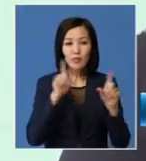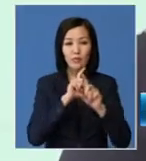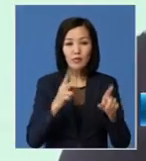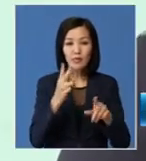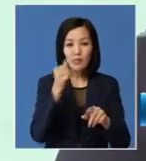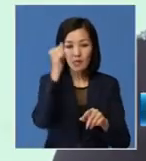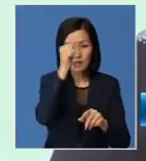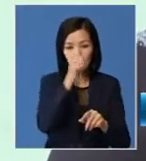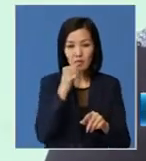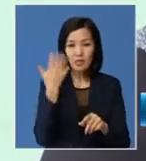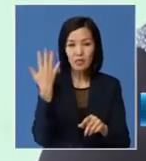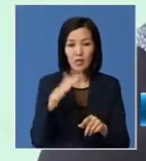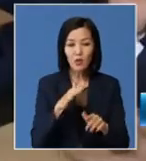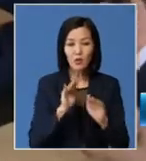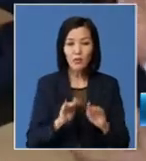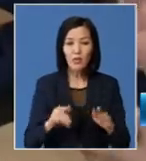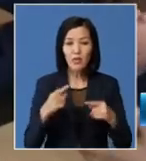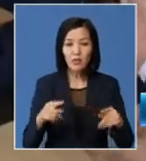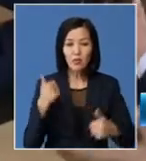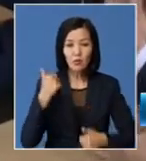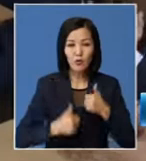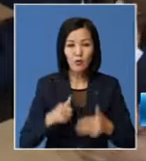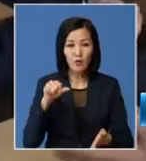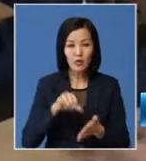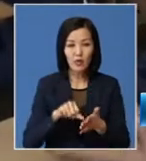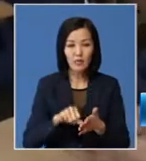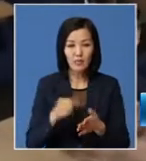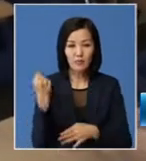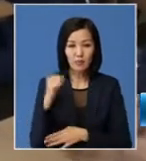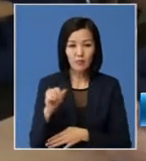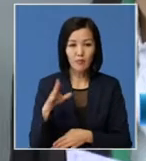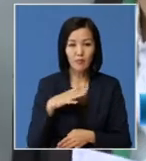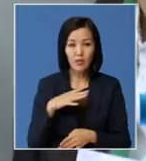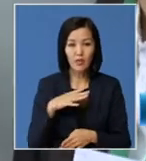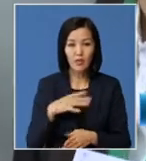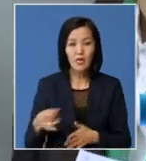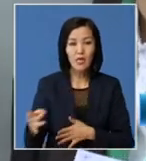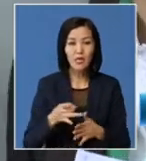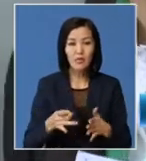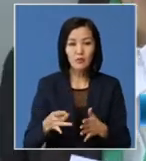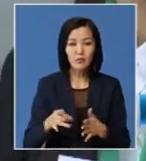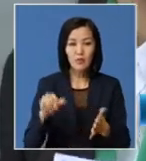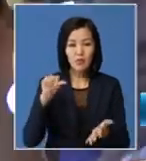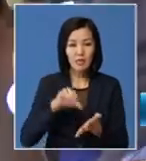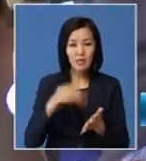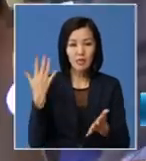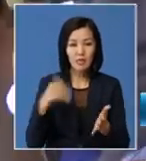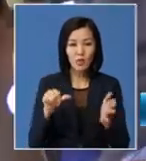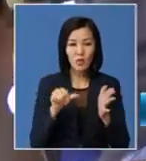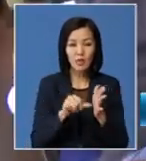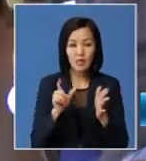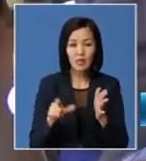2 жылдан бері 50 шақты оқушы әртүрлі байқауға қатысып жүлдегер атанған. Бұл жолы республикадан қатысқан 56 оқушының